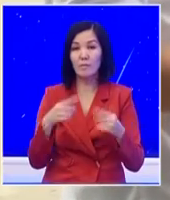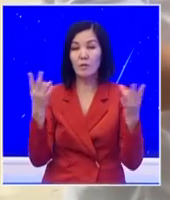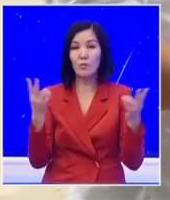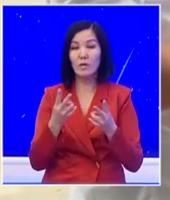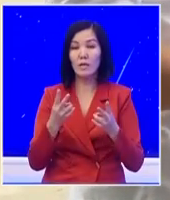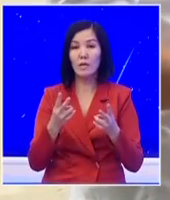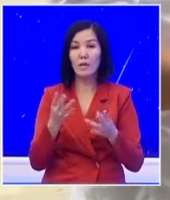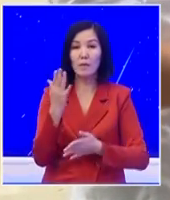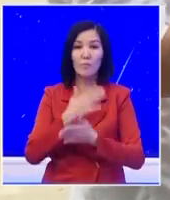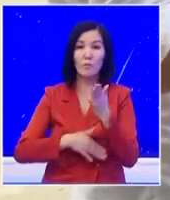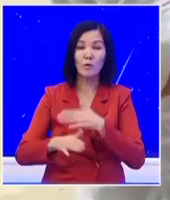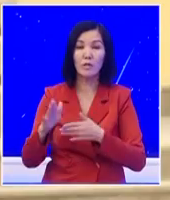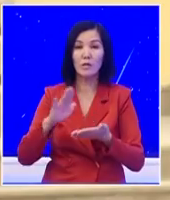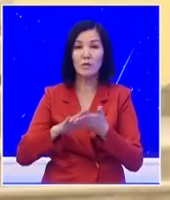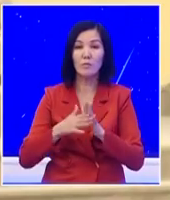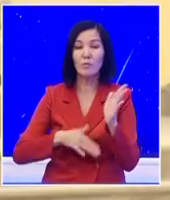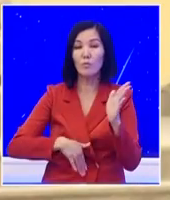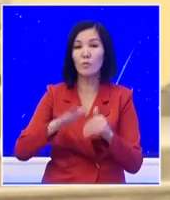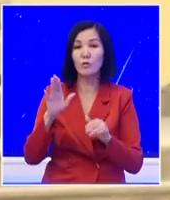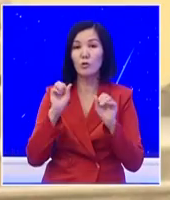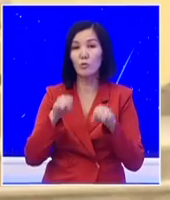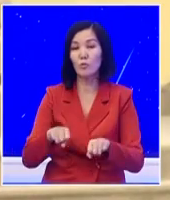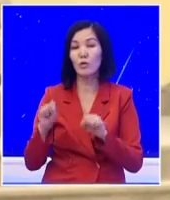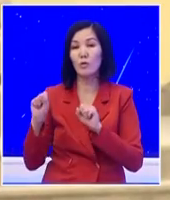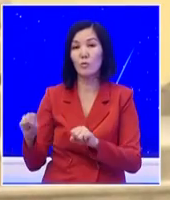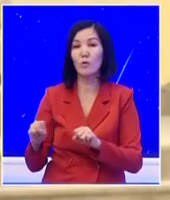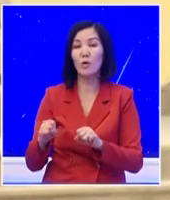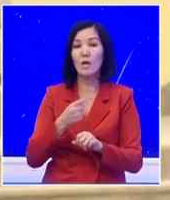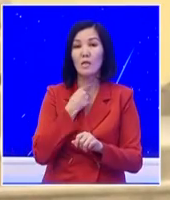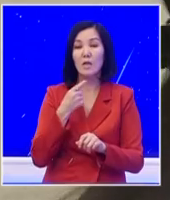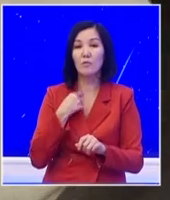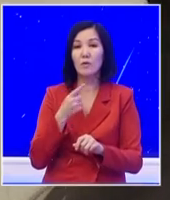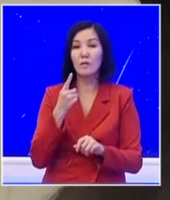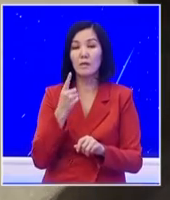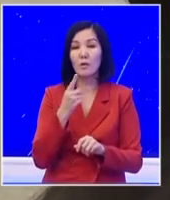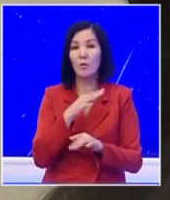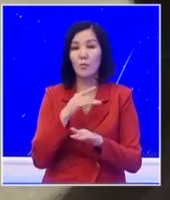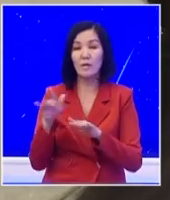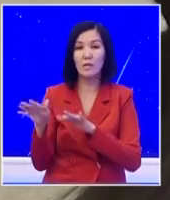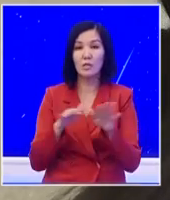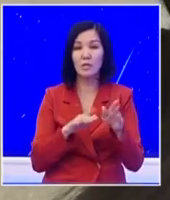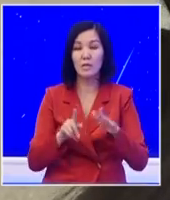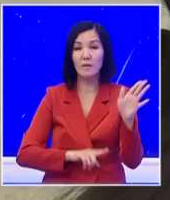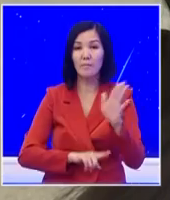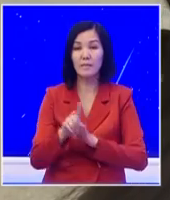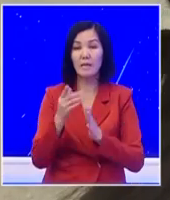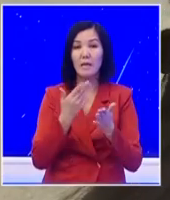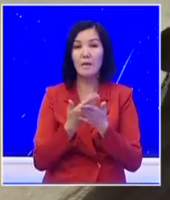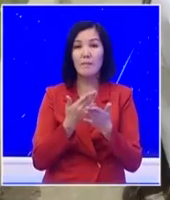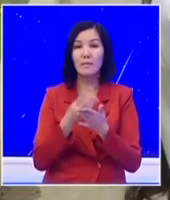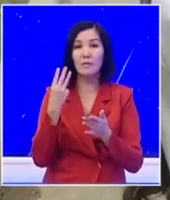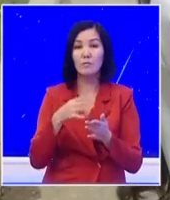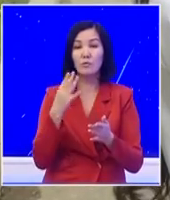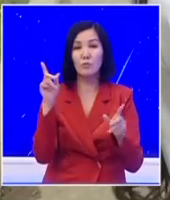мүгедек адамдардың тұрмыс сапасын жақсартып, құқықтарын қорғау бойынша Талдықорғанда бірқатар іс-шара іске қосылған. Мәселен,